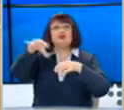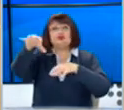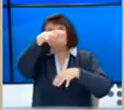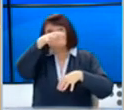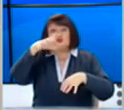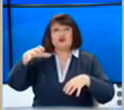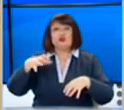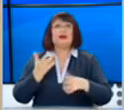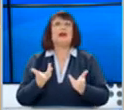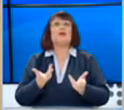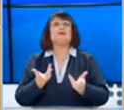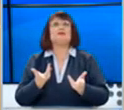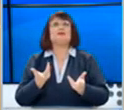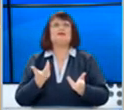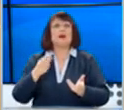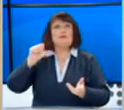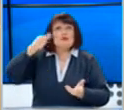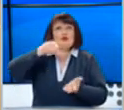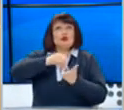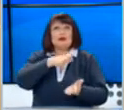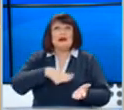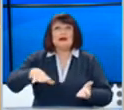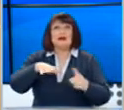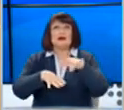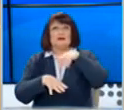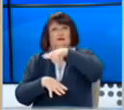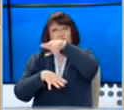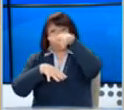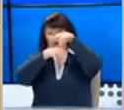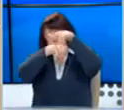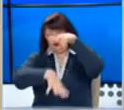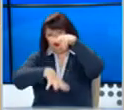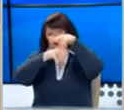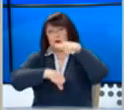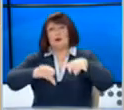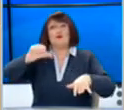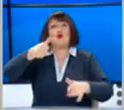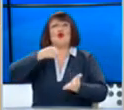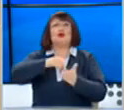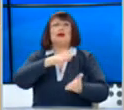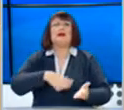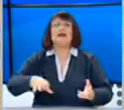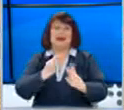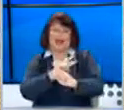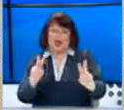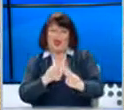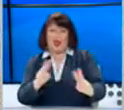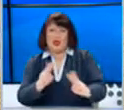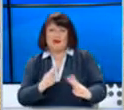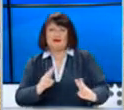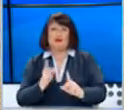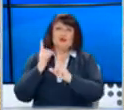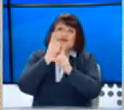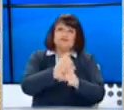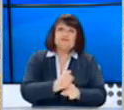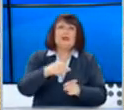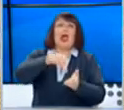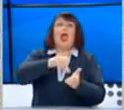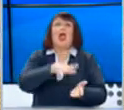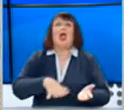Τα έμφορτα εναέρια μέσα πέταξαν πρώτα στο λεκανοπέδιο. Οι καθαρισμοί δώσαν έμφαση στο